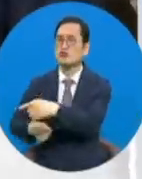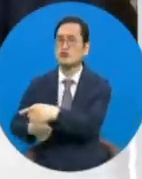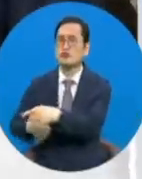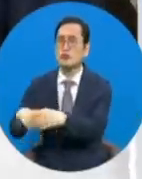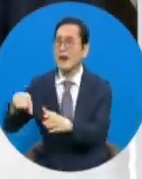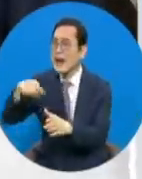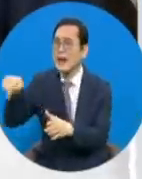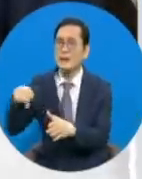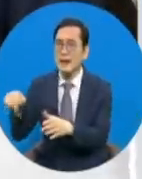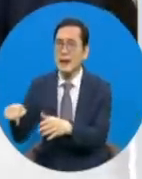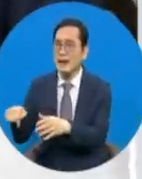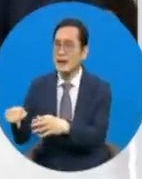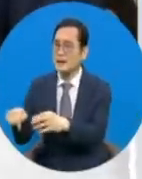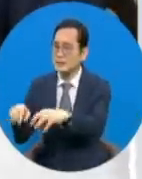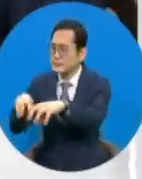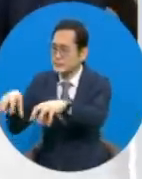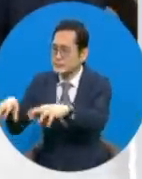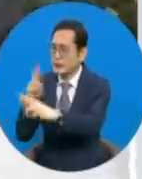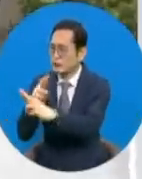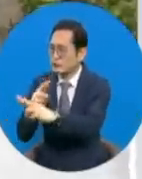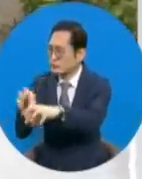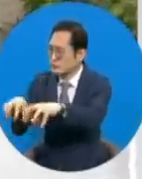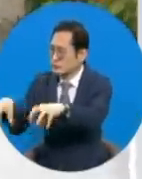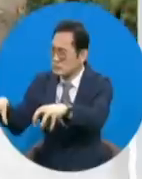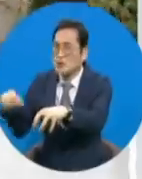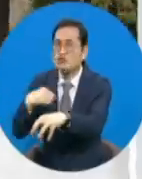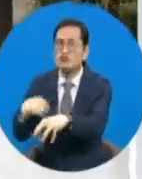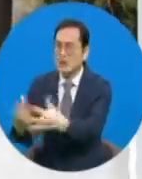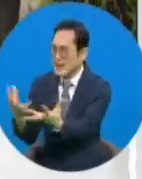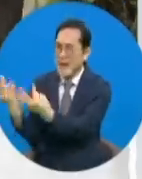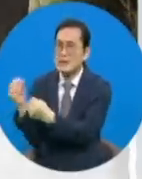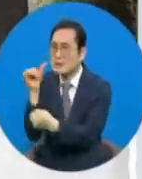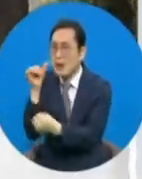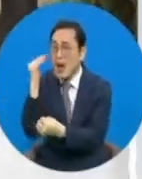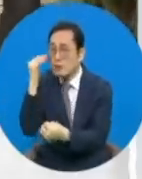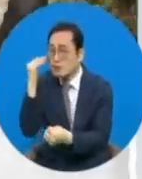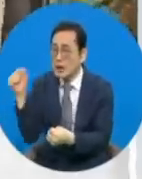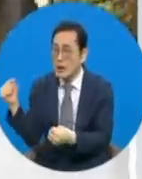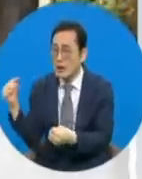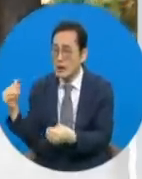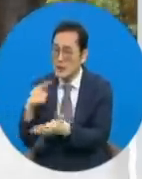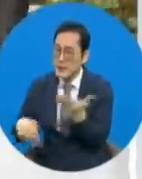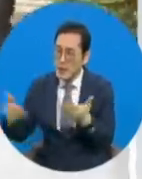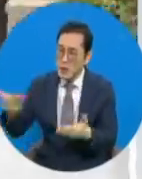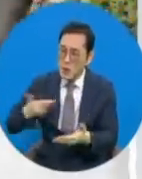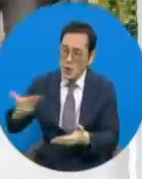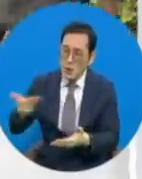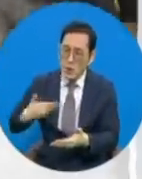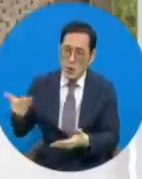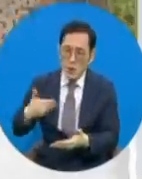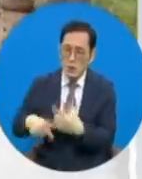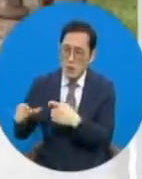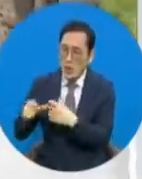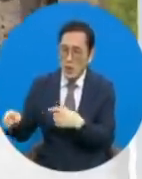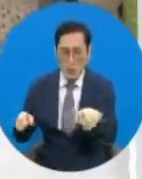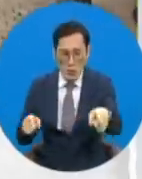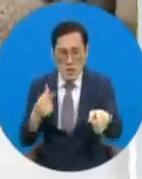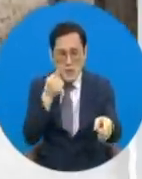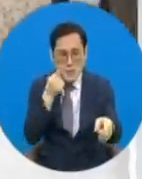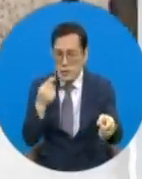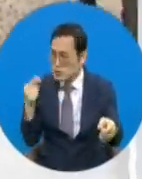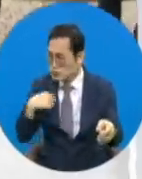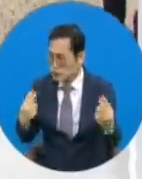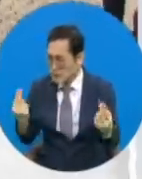방사성 물질들이 오히려 대한민국에 더 큰 피해가 오는 것 아니냐, 여기에 대한 철저한 검증이 필요한 것 아니냐는 목소리들이 커지고 있습니다. 그러니까 국제적인